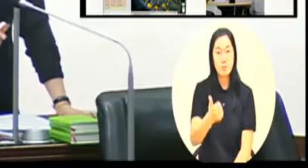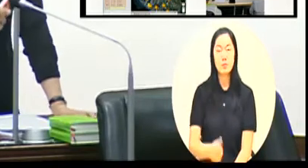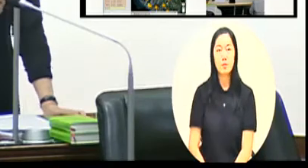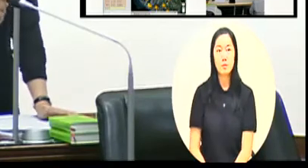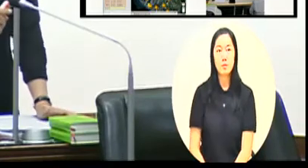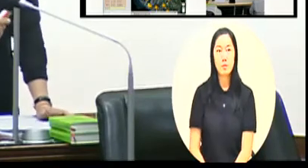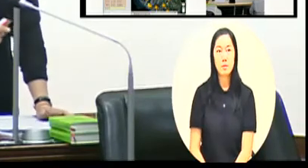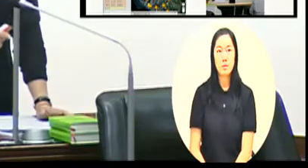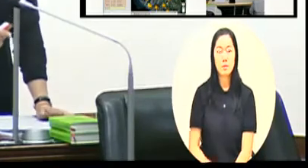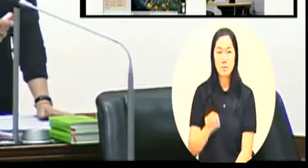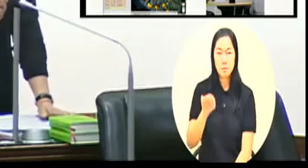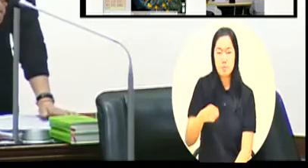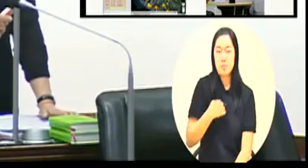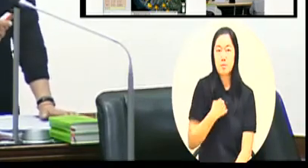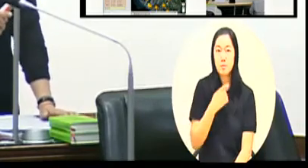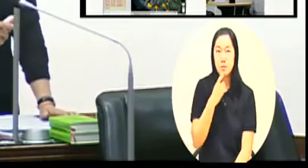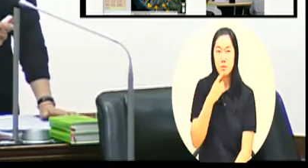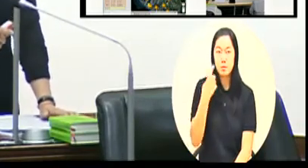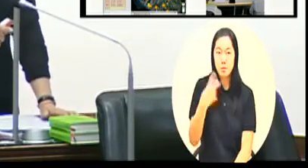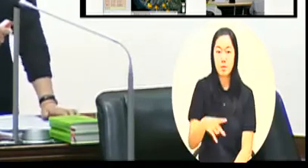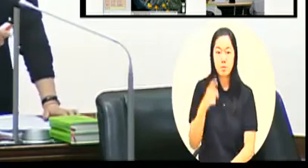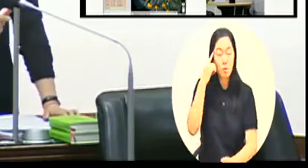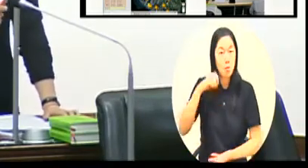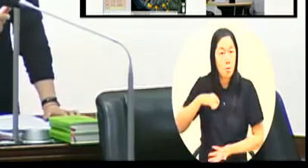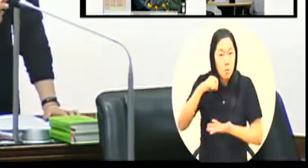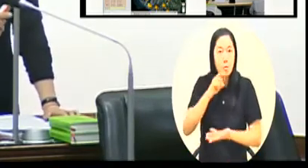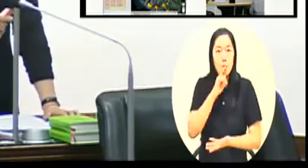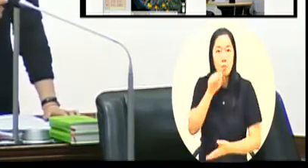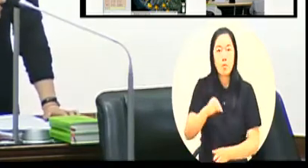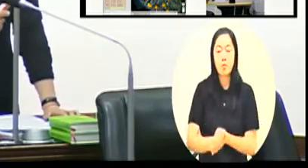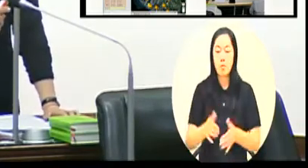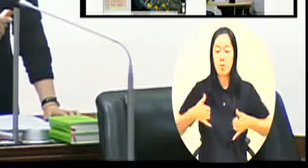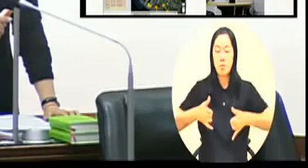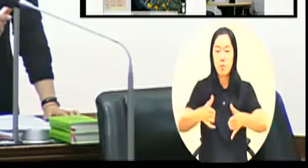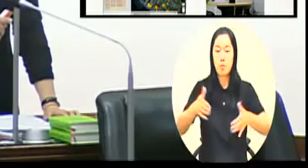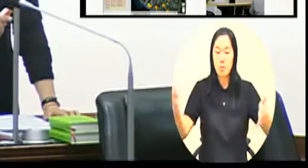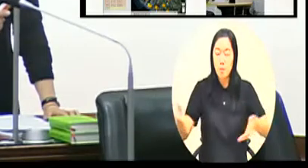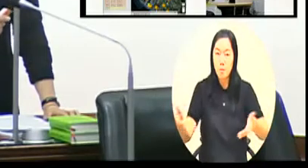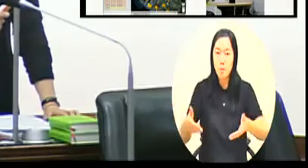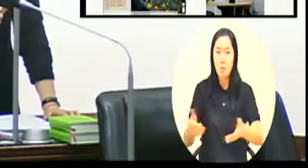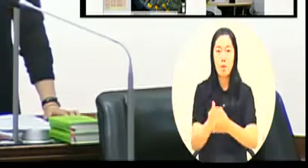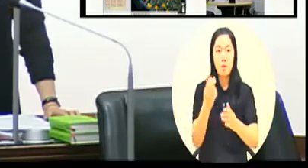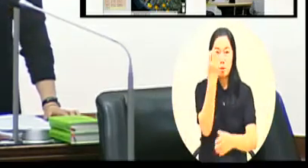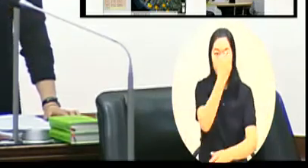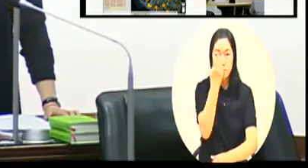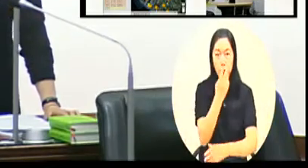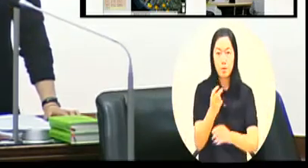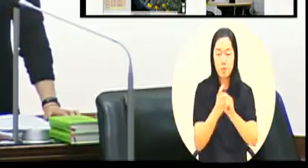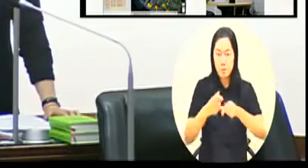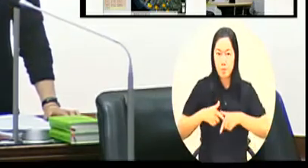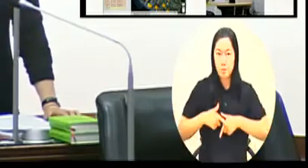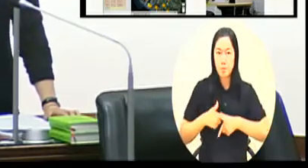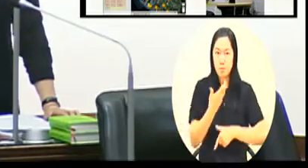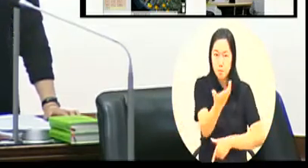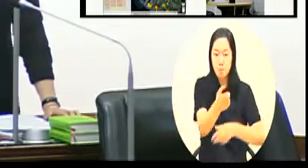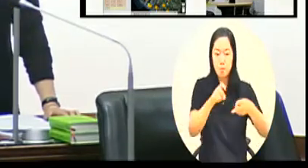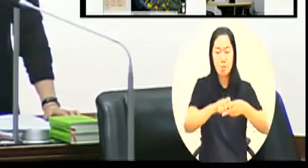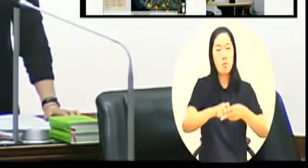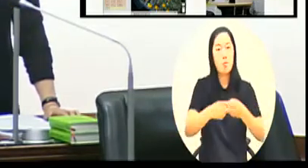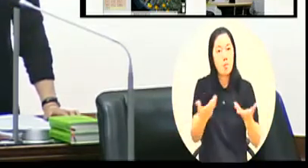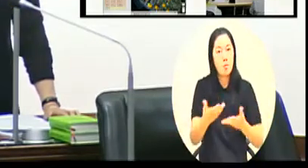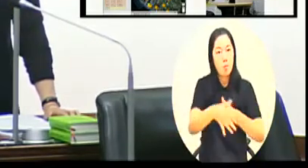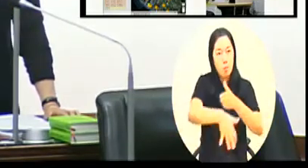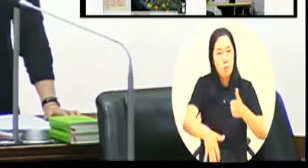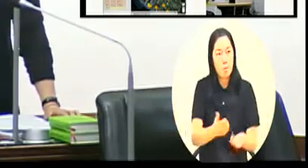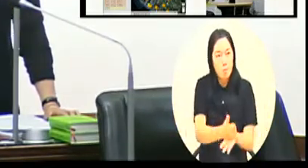今天会花了一点点时间在这边提到的一个道路挖掘管理中心，也就是说给我们公务局来肯定。但是